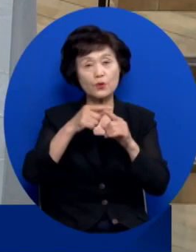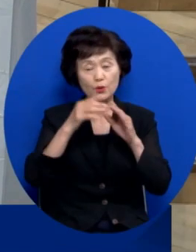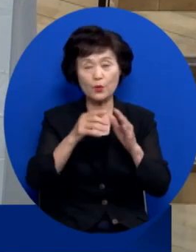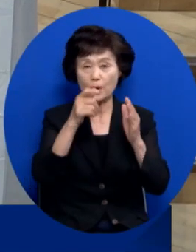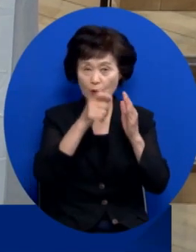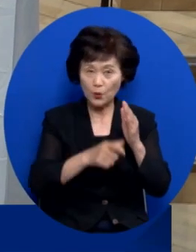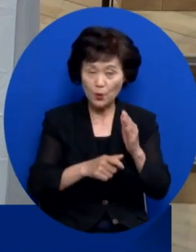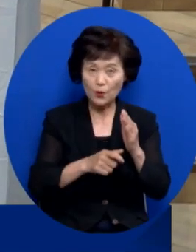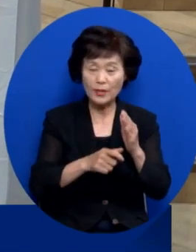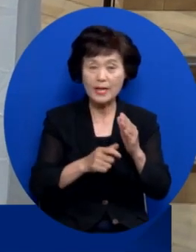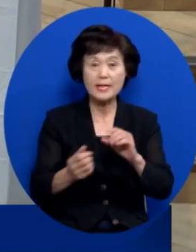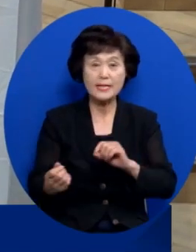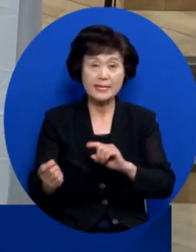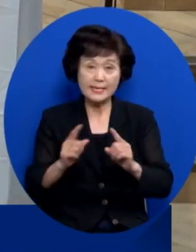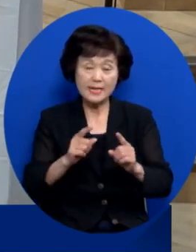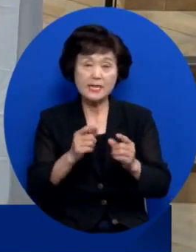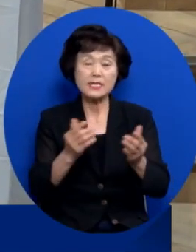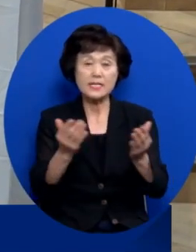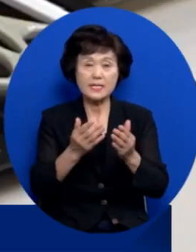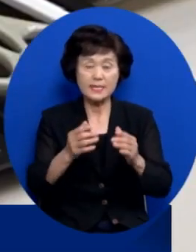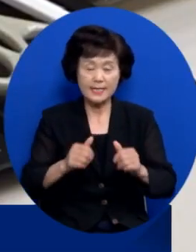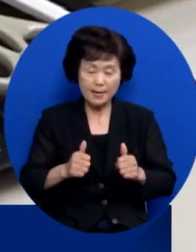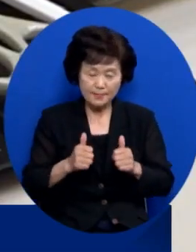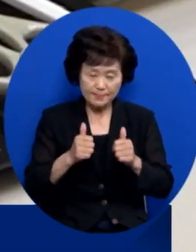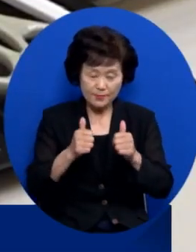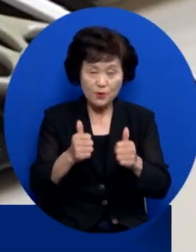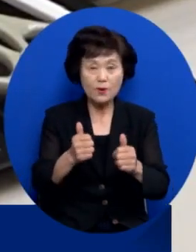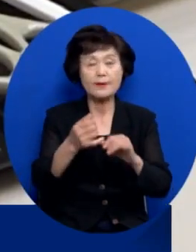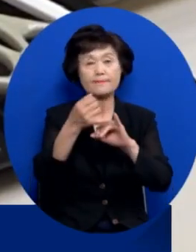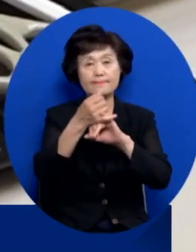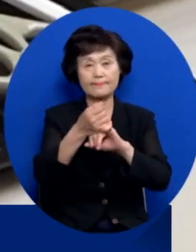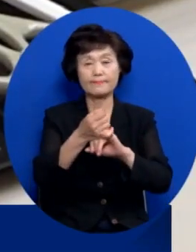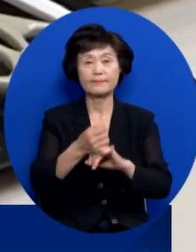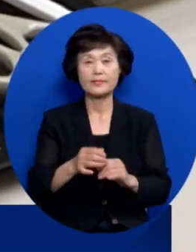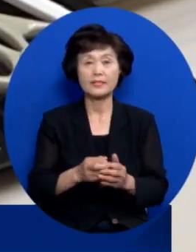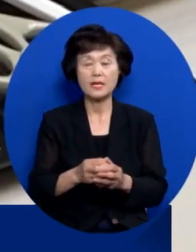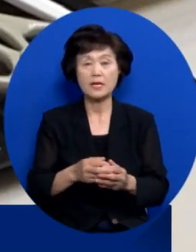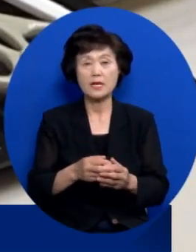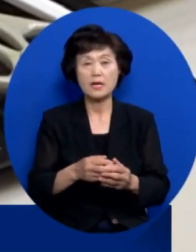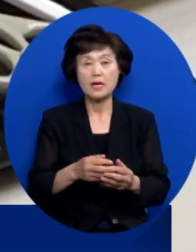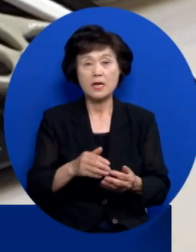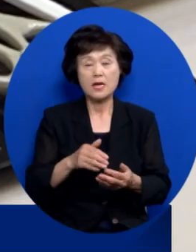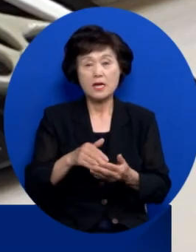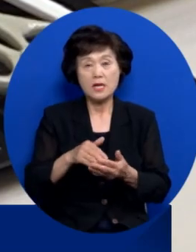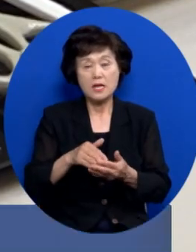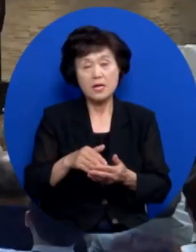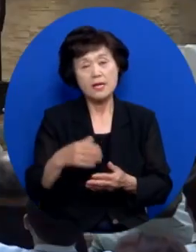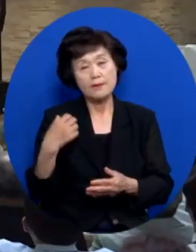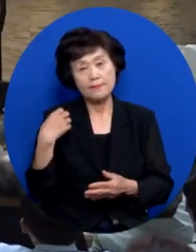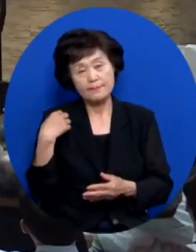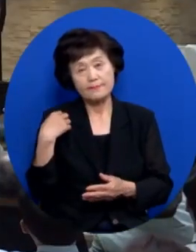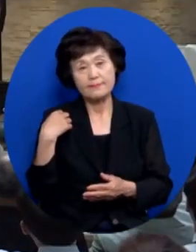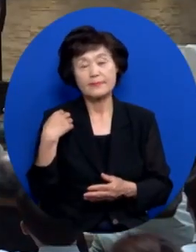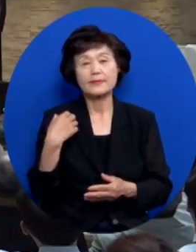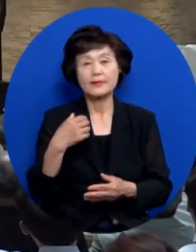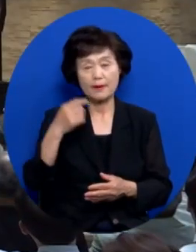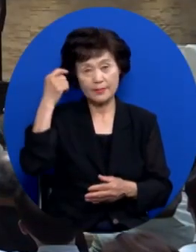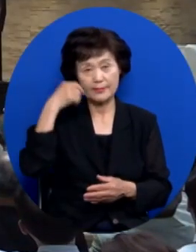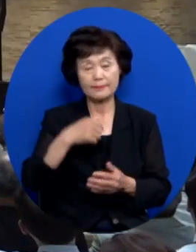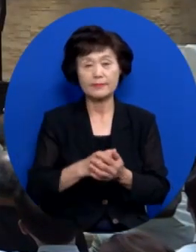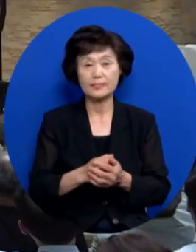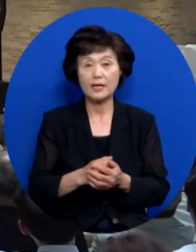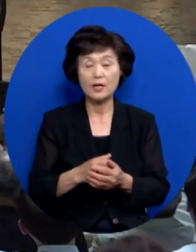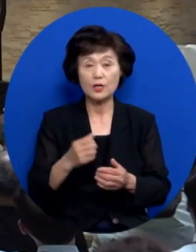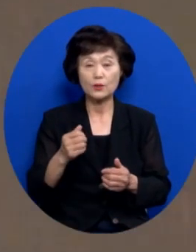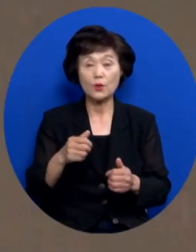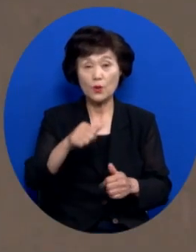교단 살리는 일에 헌신하도록 하겠습니다. 막중한 책임감을 느낍니다. 또한 장로